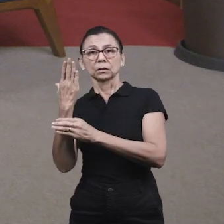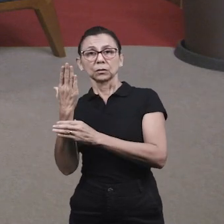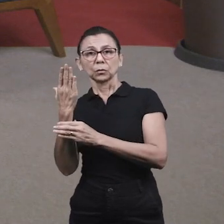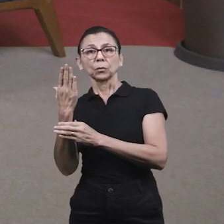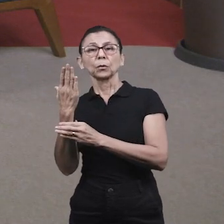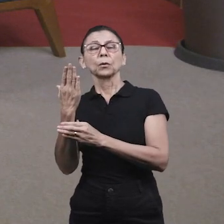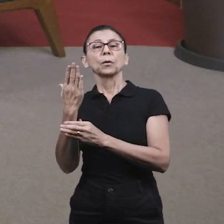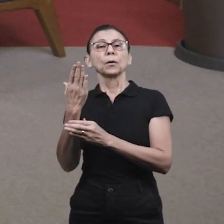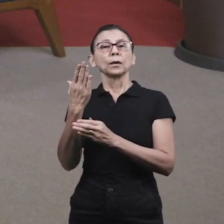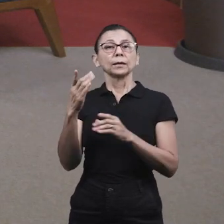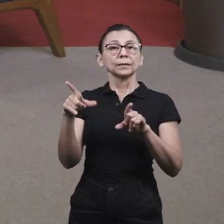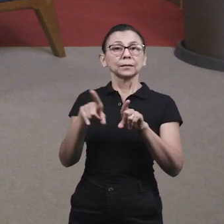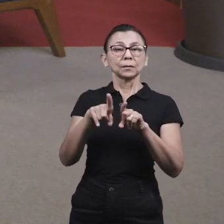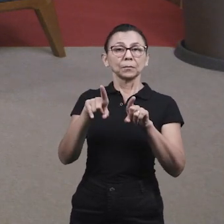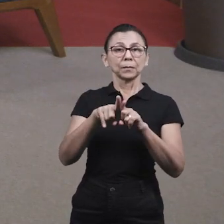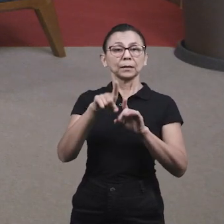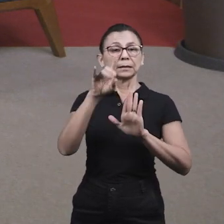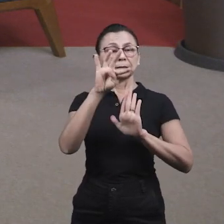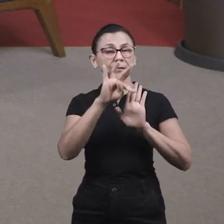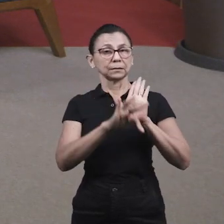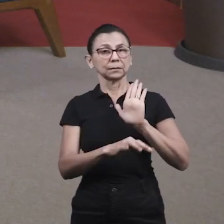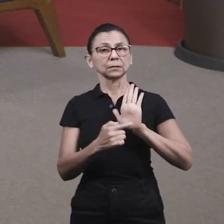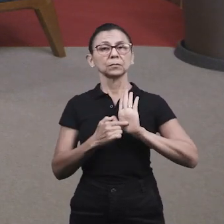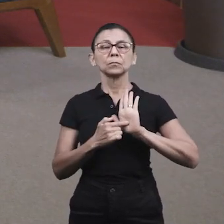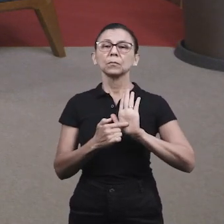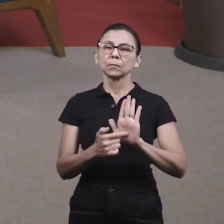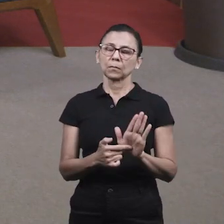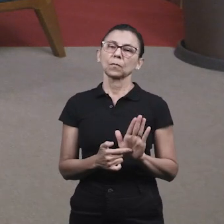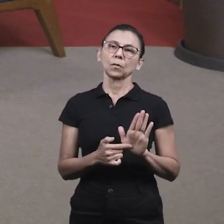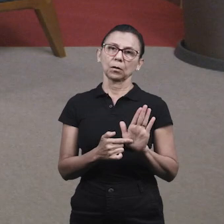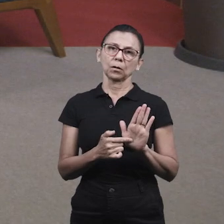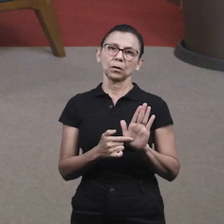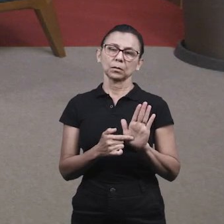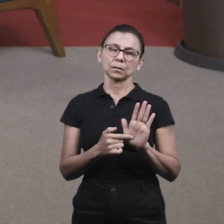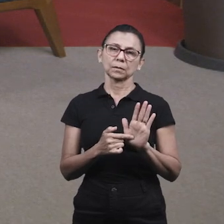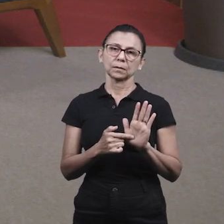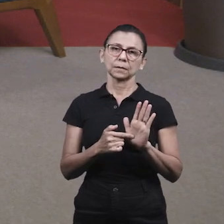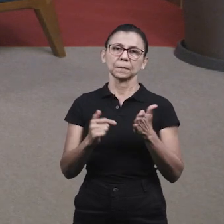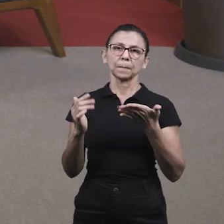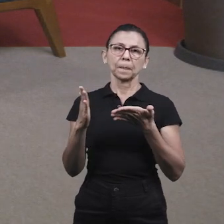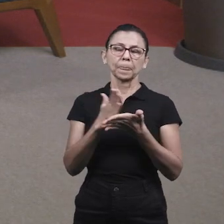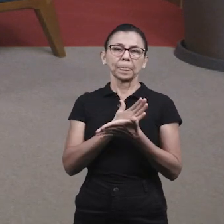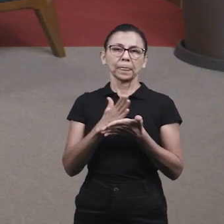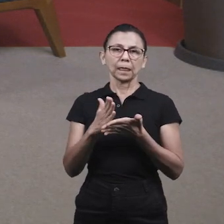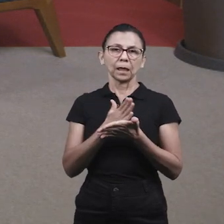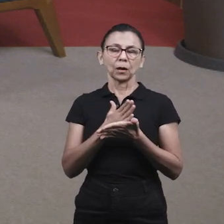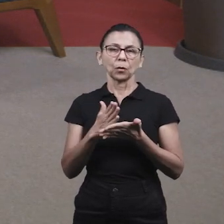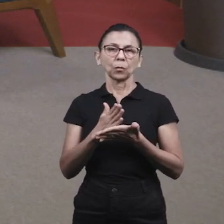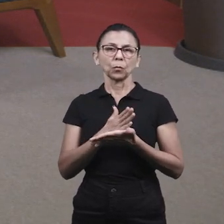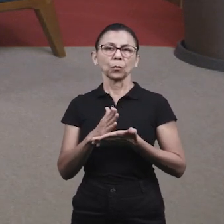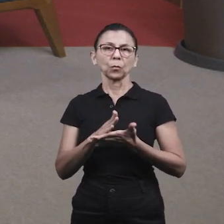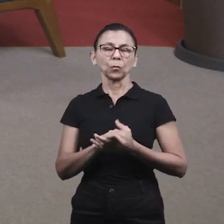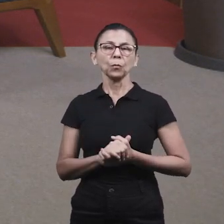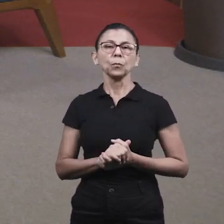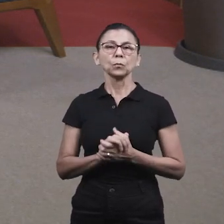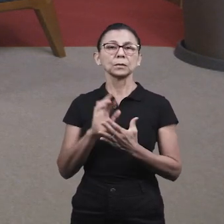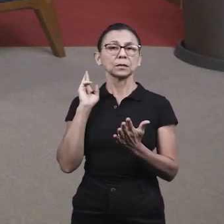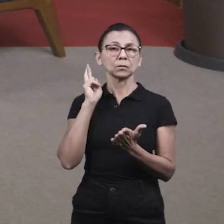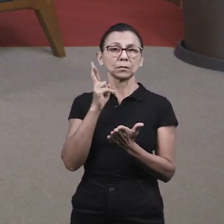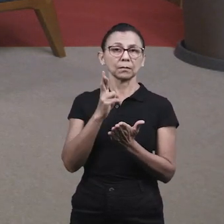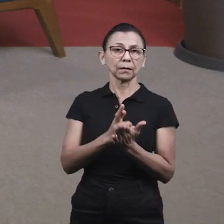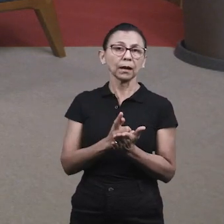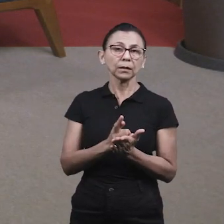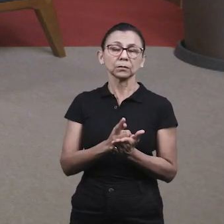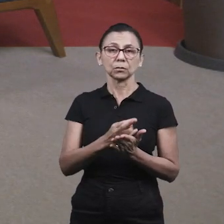chose qui est venu de la part de Dieu, divinement inspiré. Il vient de Dieu. Dieu, c'est l'auteur. Et au même temps, ce